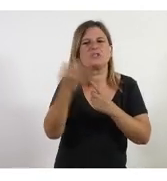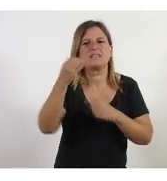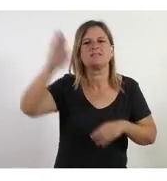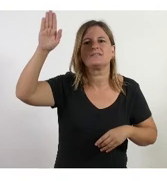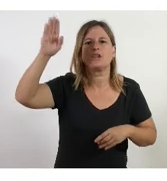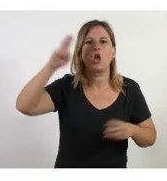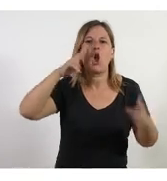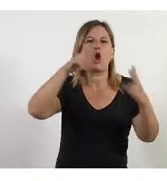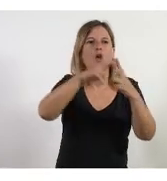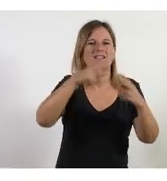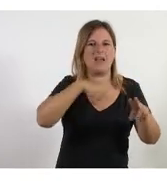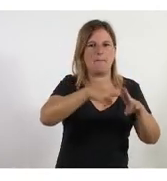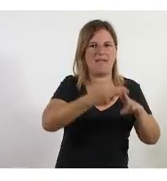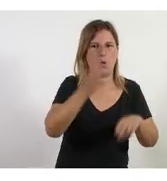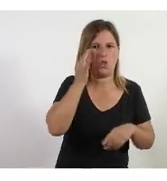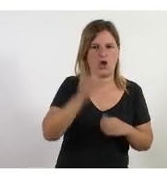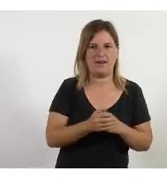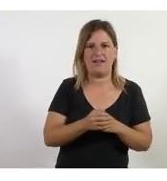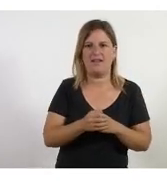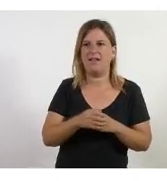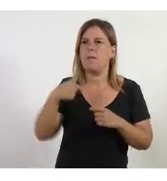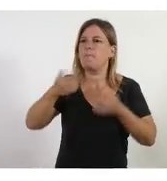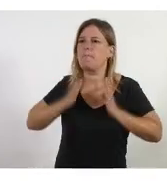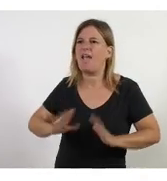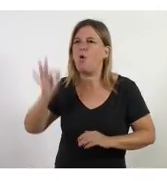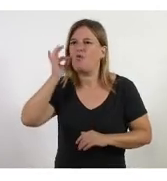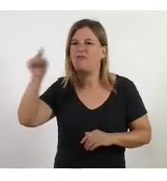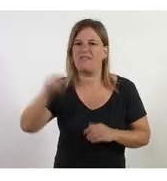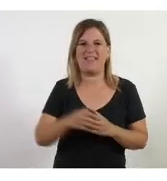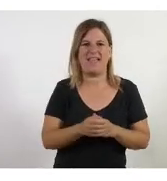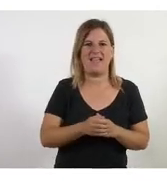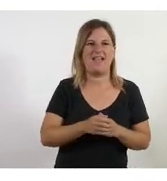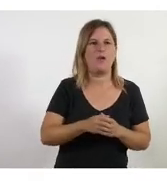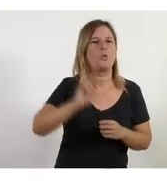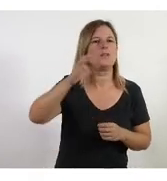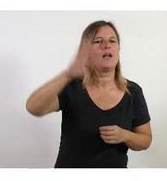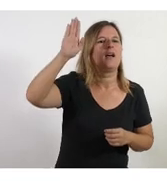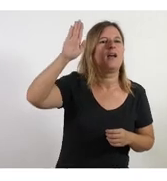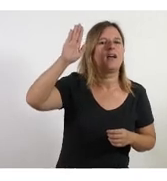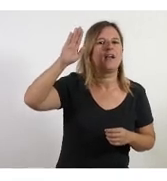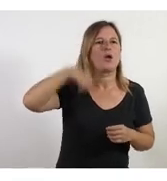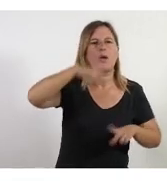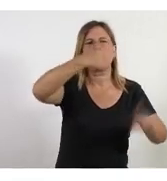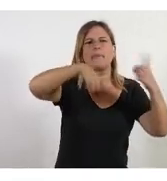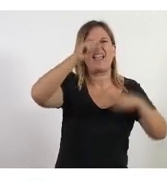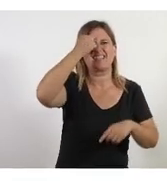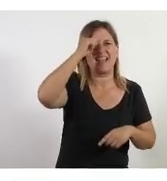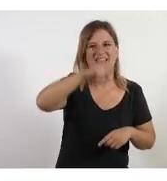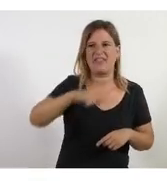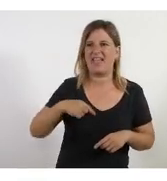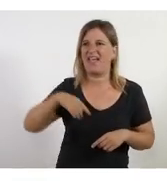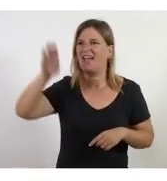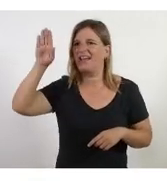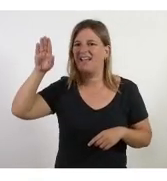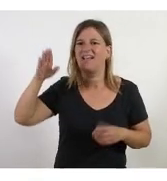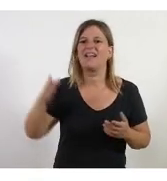Conèixer la meva dona. Tenir la meva filla. Anar de viatge místic a la Índia. No?